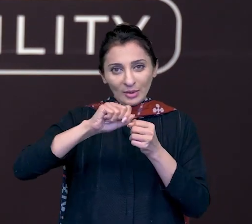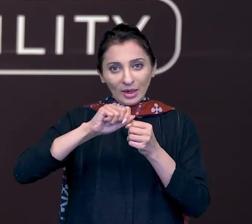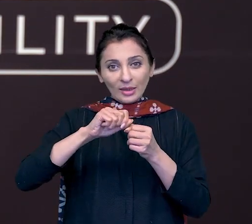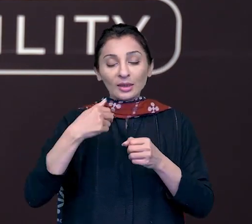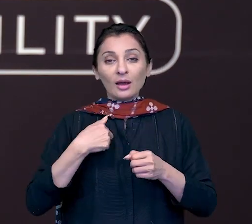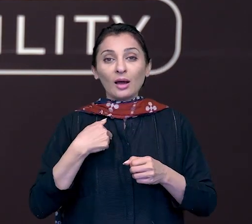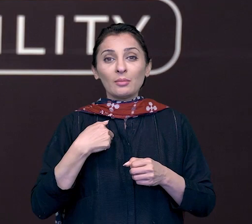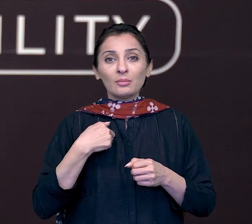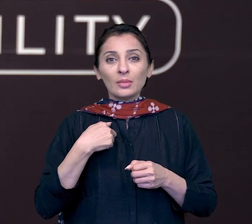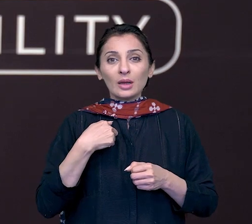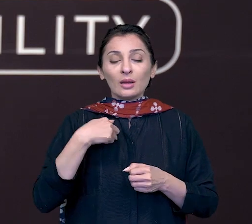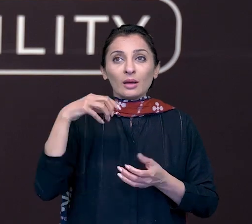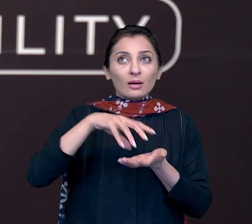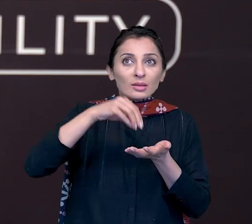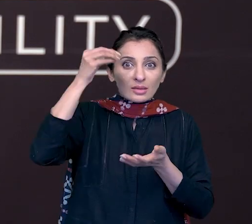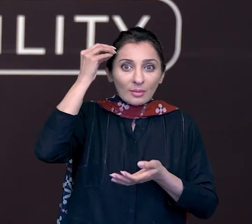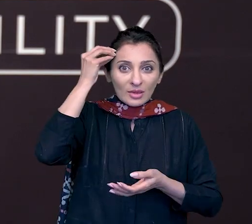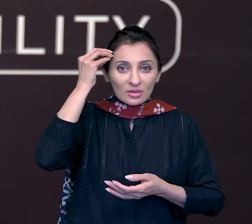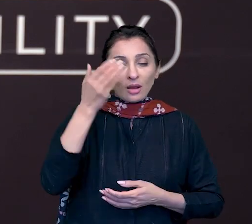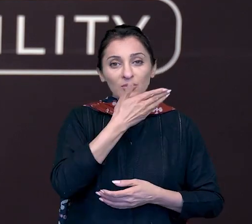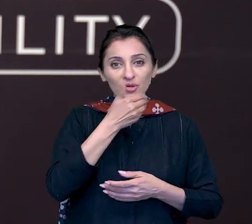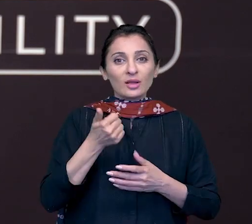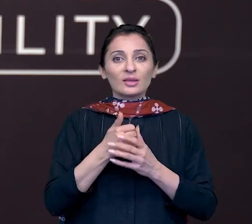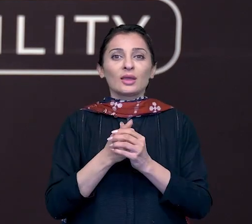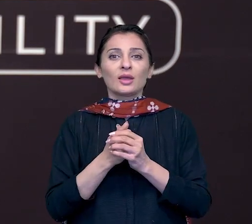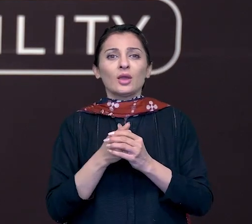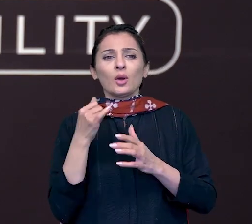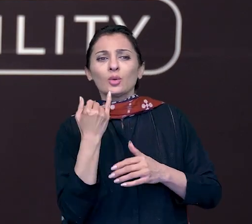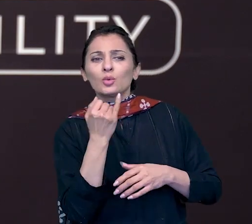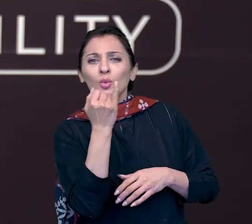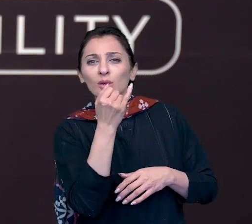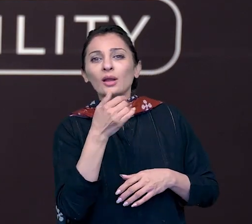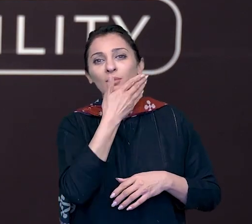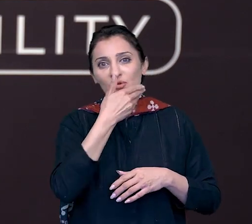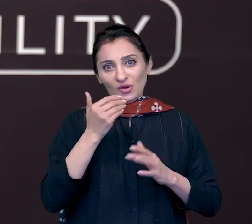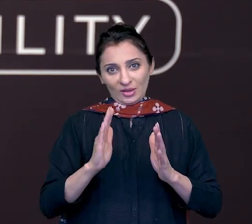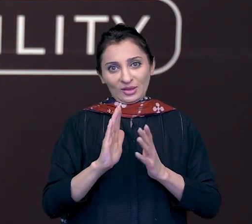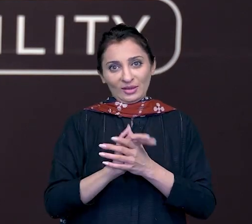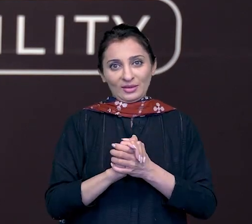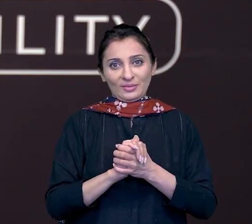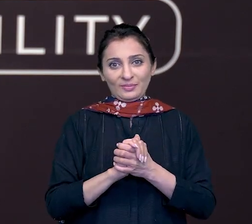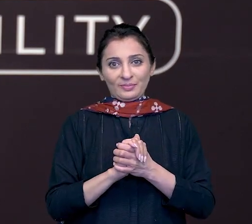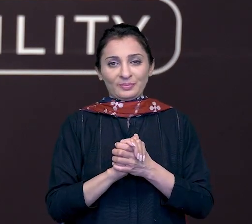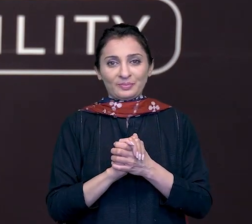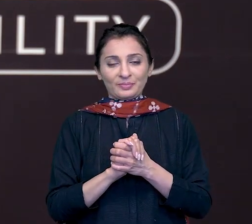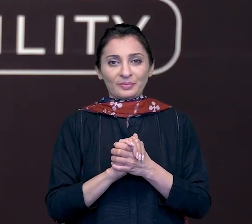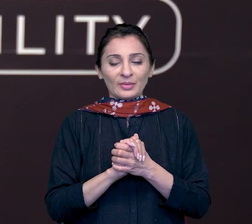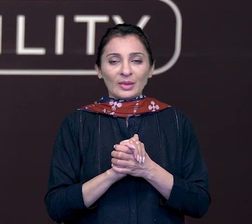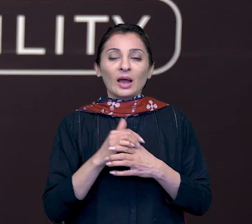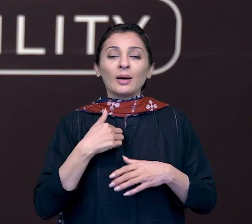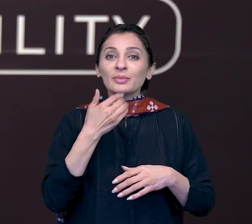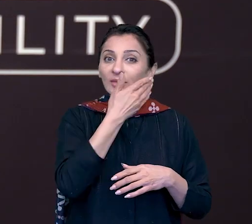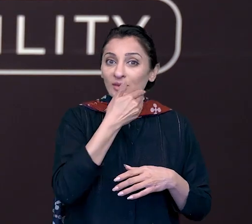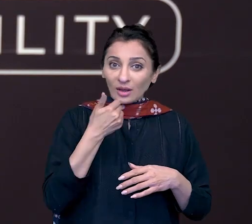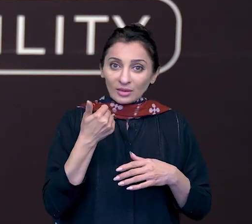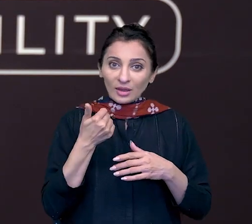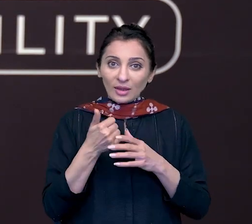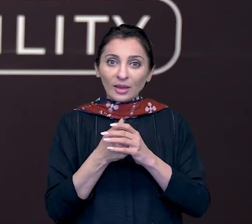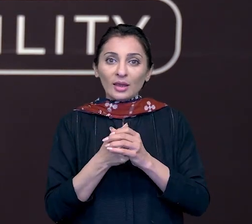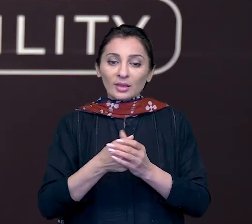اللہ میاں نے بنایا ہمیں اس طرح سے ہے کہ ہم جاننا چاہتے ہیں, کیوریوسٹی ایک چیز ہوتی ہے, اور ہم دیکھنا چاہتے ہیں